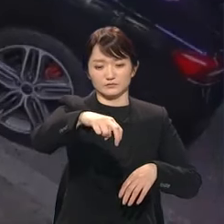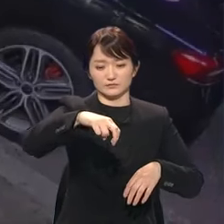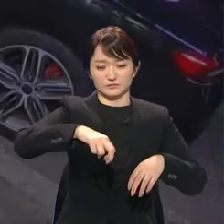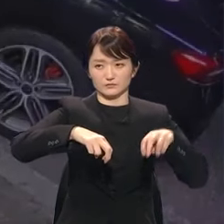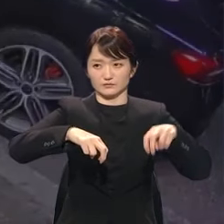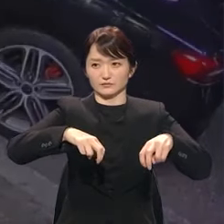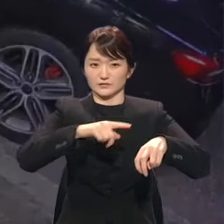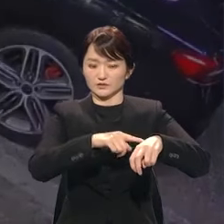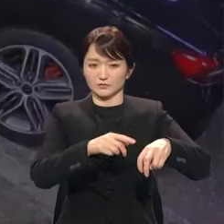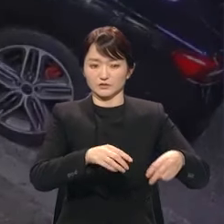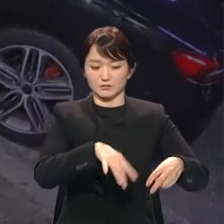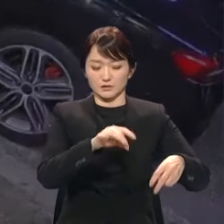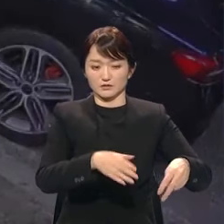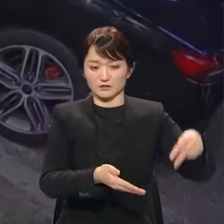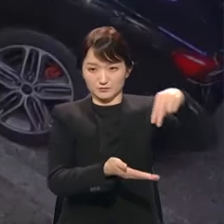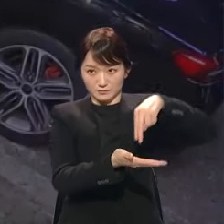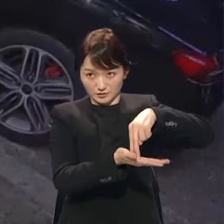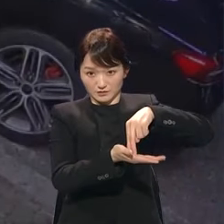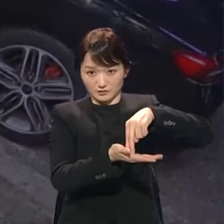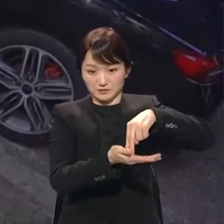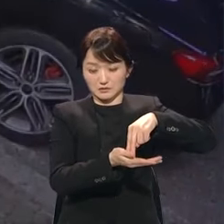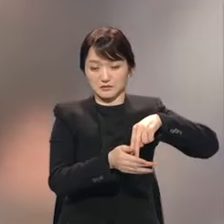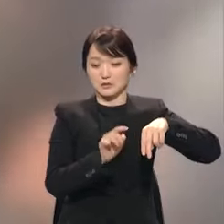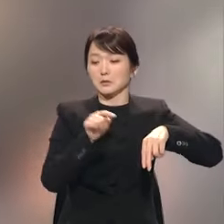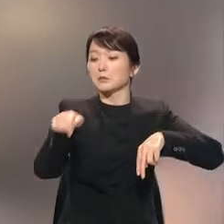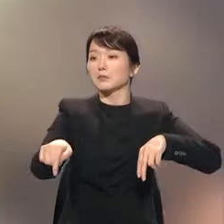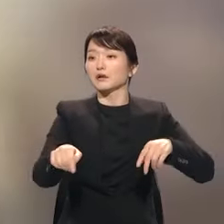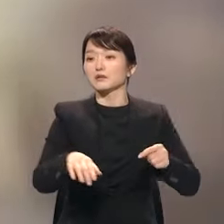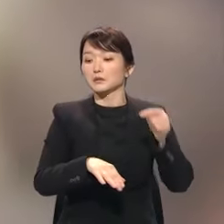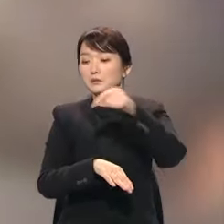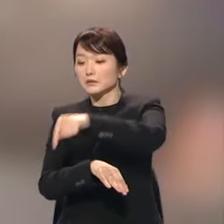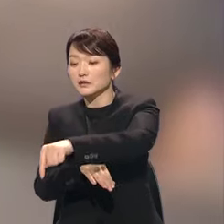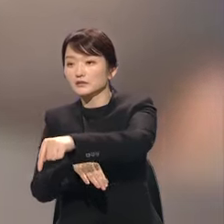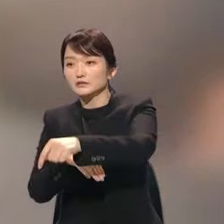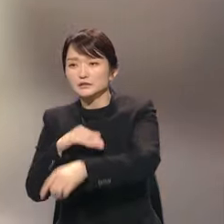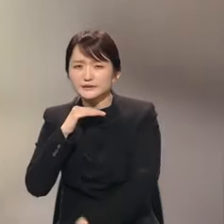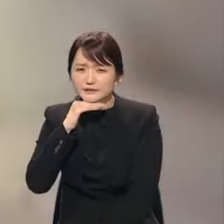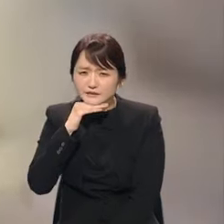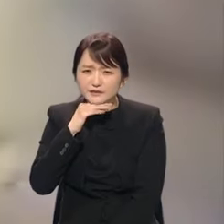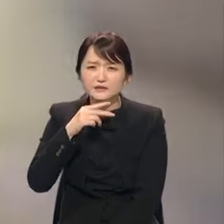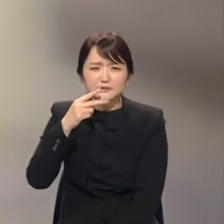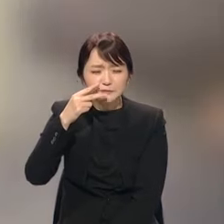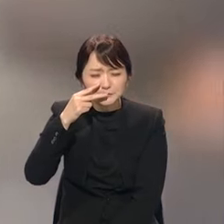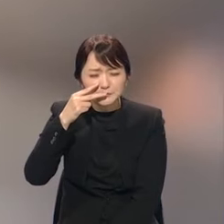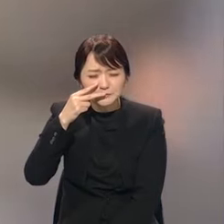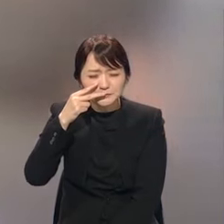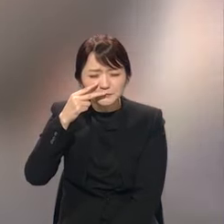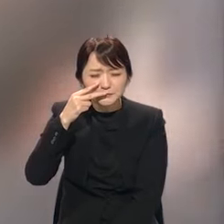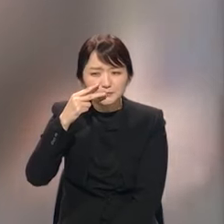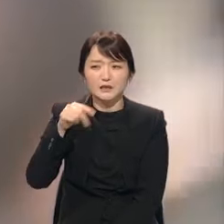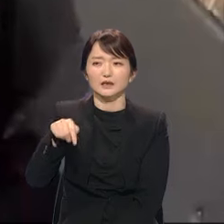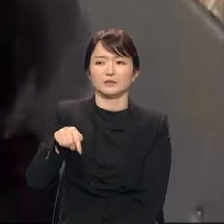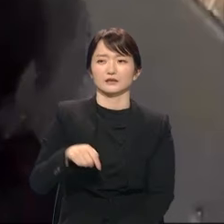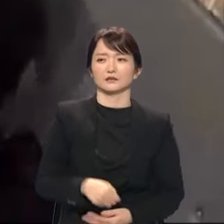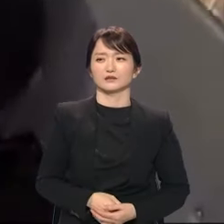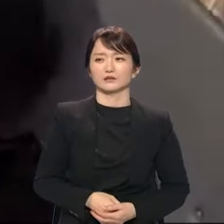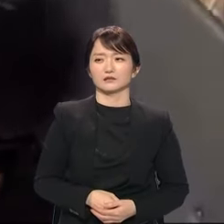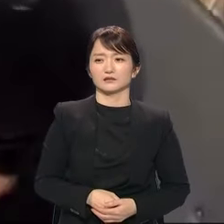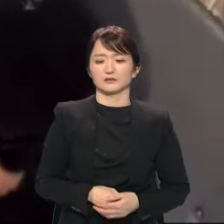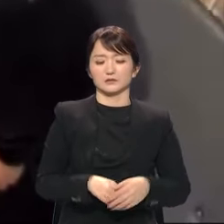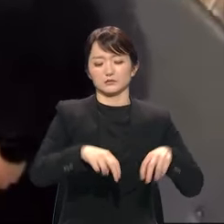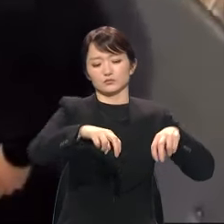어허 자 밖에 있는데 있다 일행들을 기다리는 건지 또 담배를 피우고 있어요. 자 바로 그때